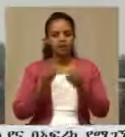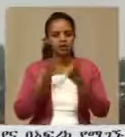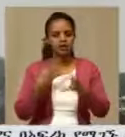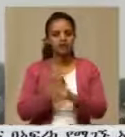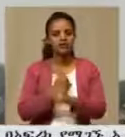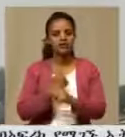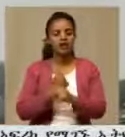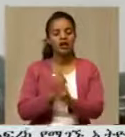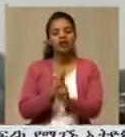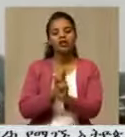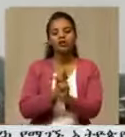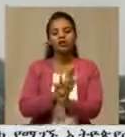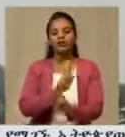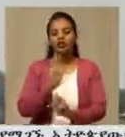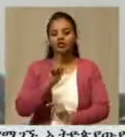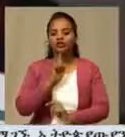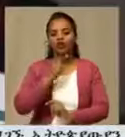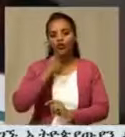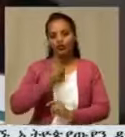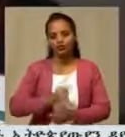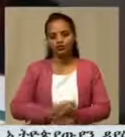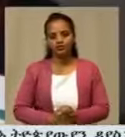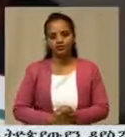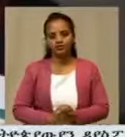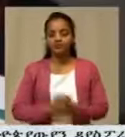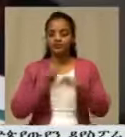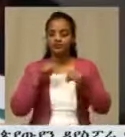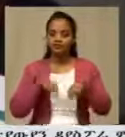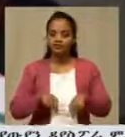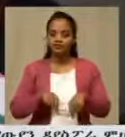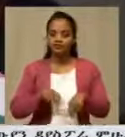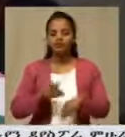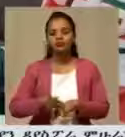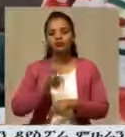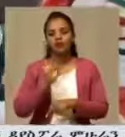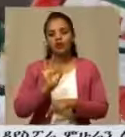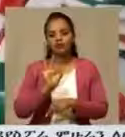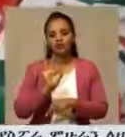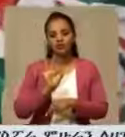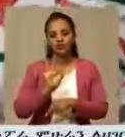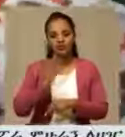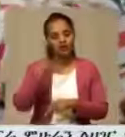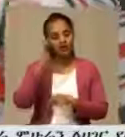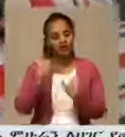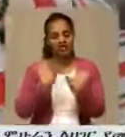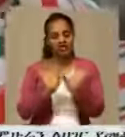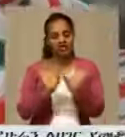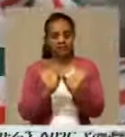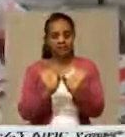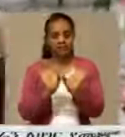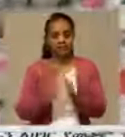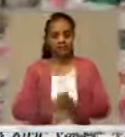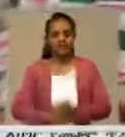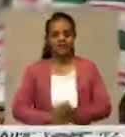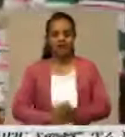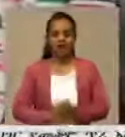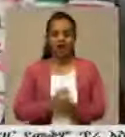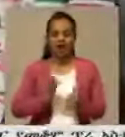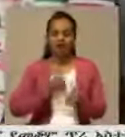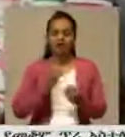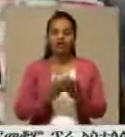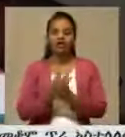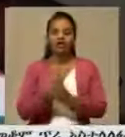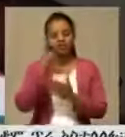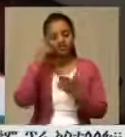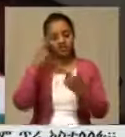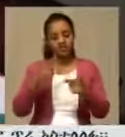ስራዎች ይጠበቅባቸዋል ነው ያሉት። ዛሬ የምታገኙት የእውቅና ሰርቲፊኬት አንድ የልማት